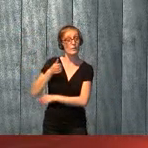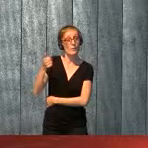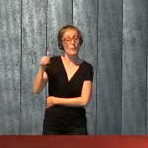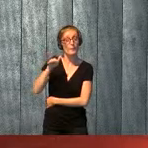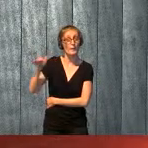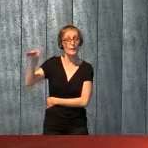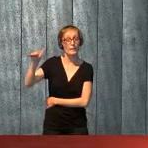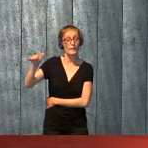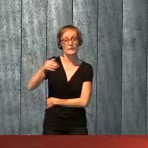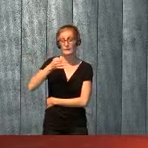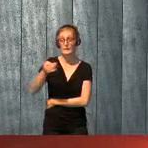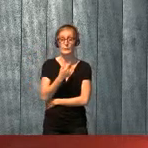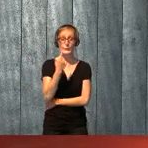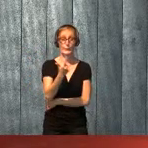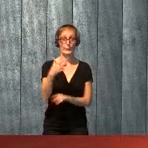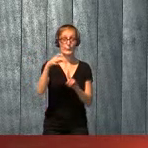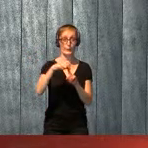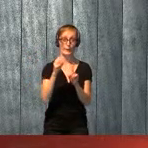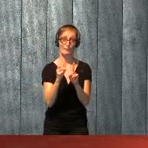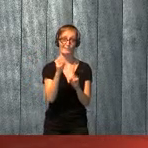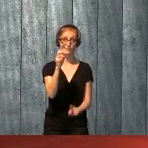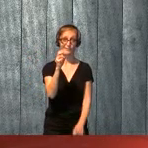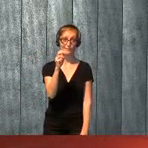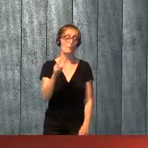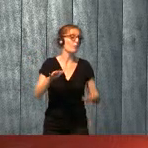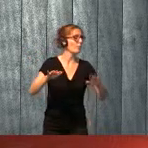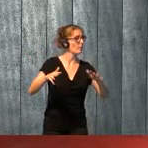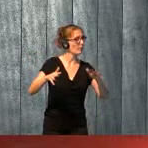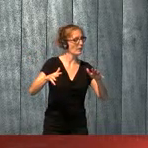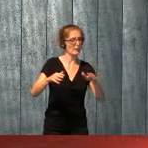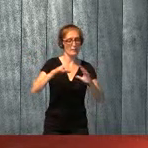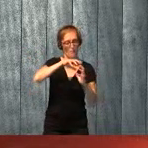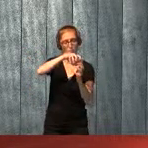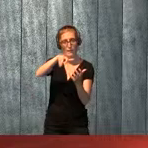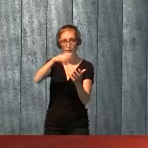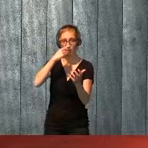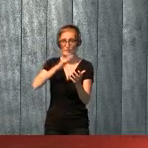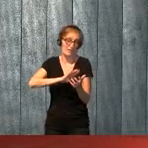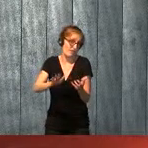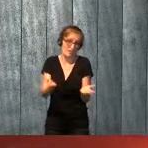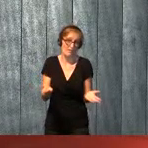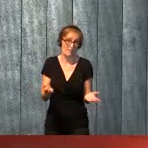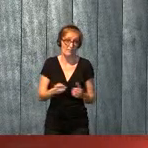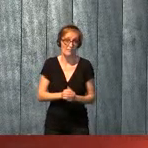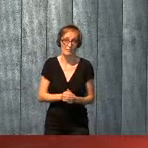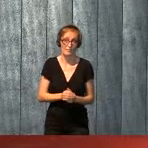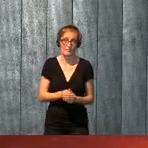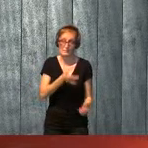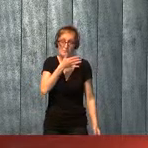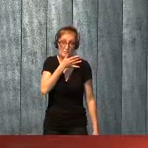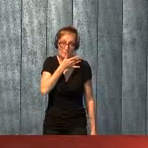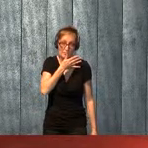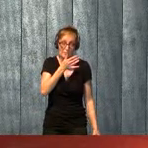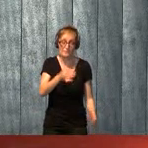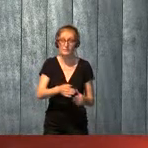considèrent que les 2 degrés d'augmentation de la température moyenne de la planète, c'est déjà râpé, et qu'on n'y arrivera pas. Et